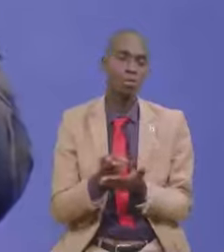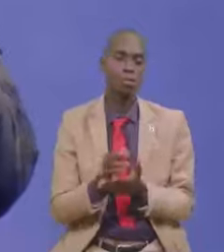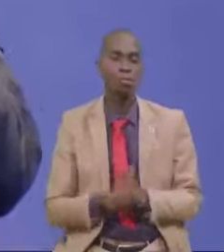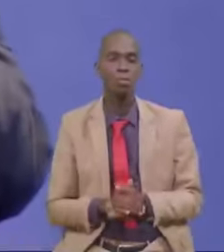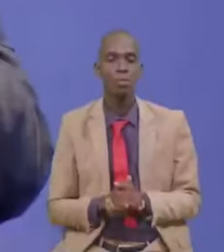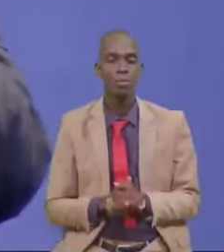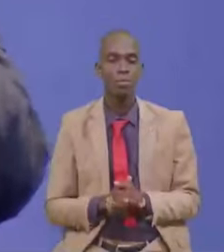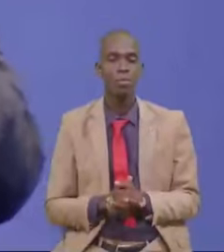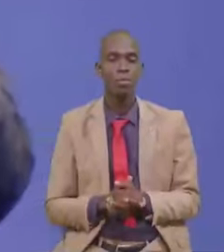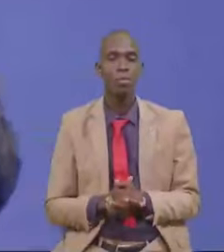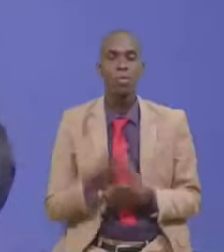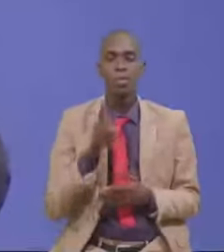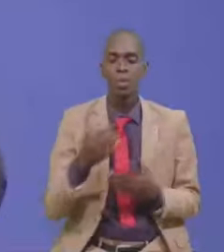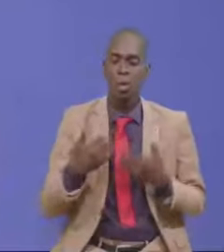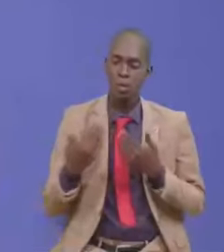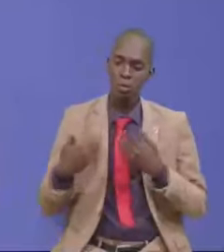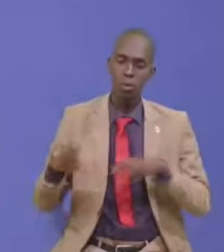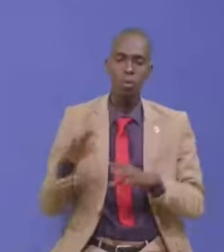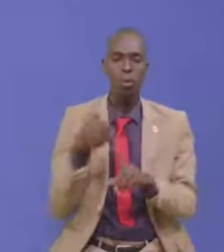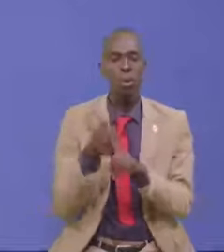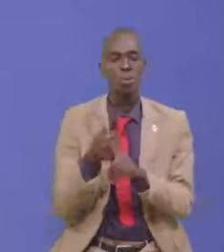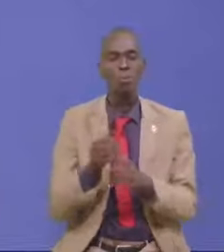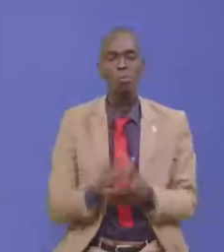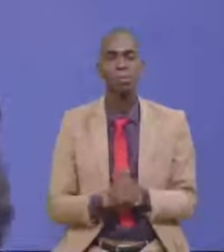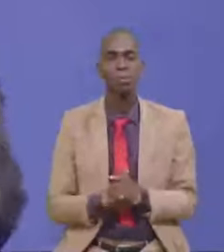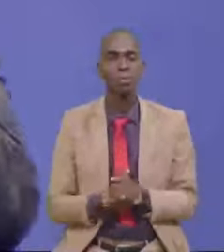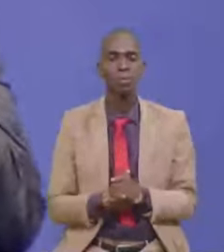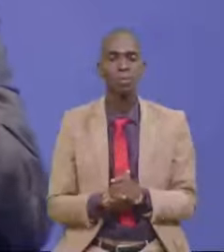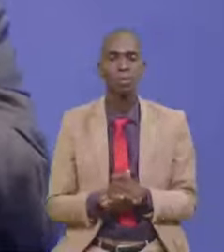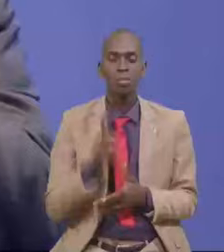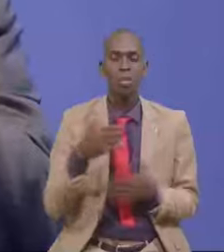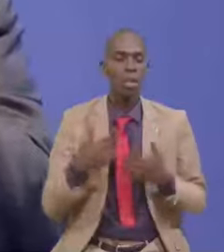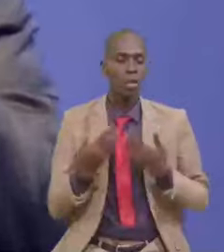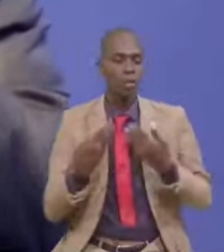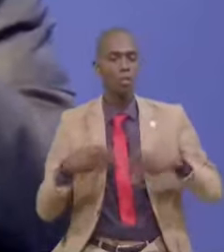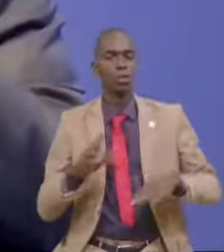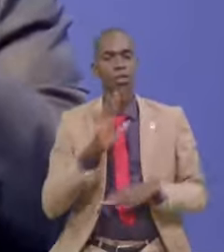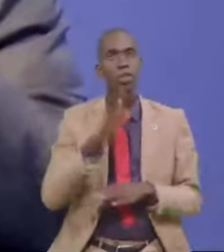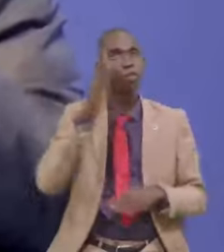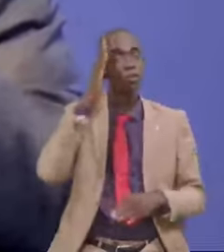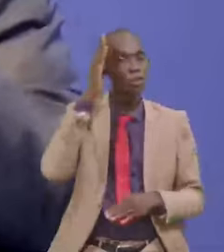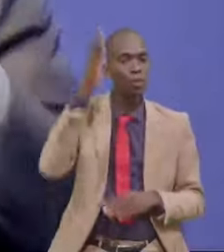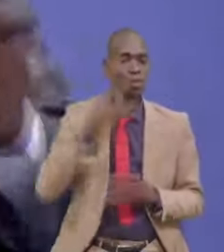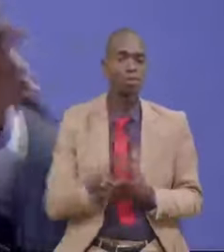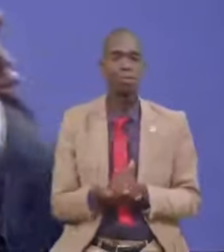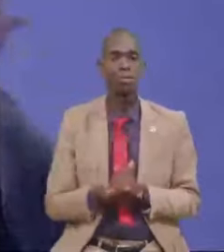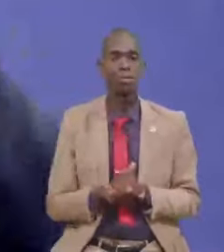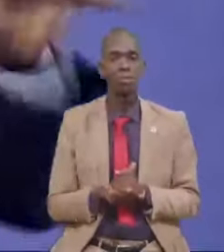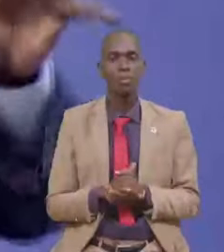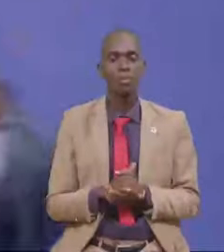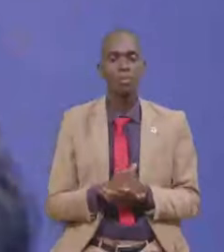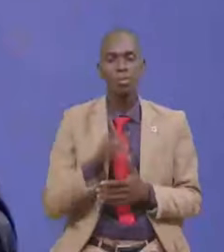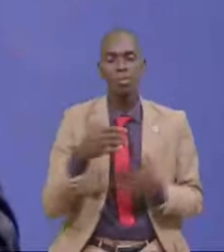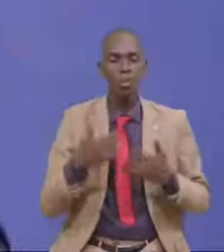Tu t'es vendu toi-même. Tu as vendu ton avenir. Tu as vendu